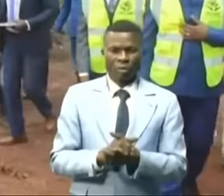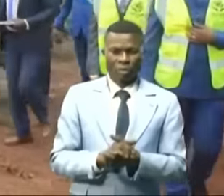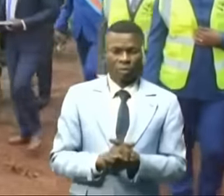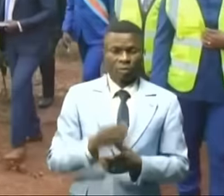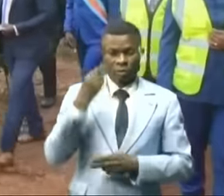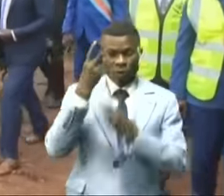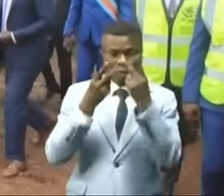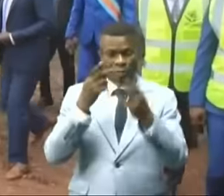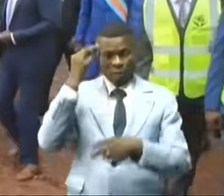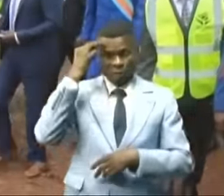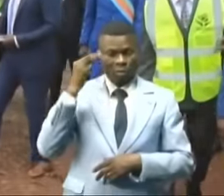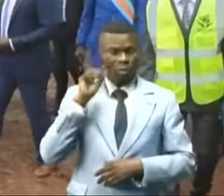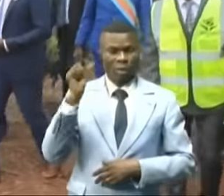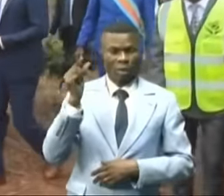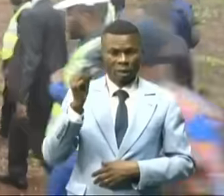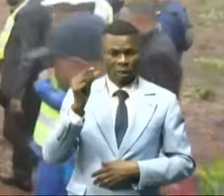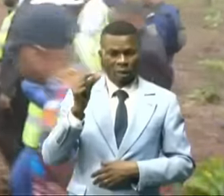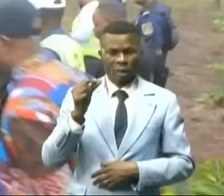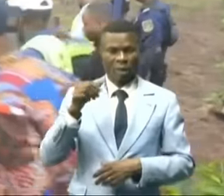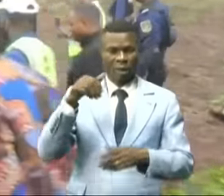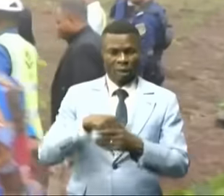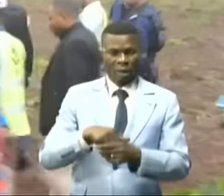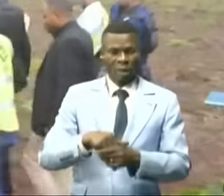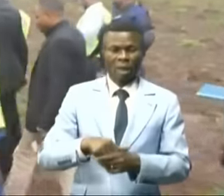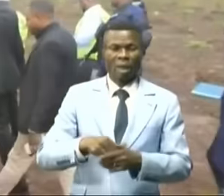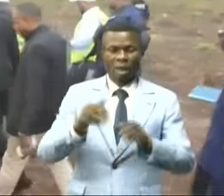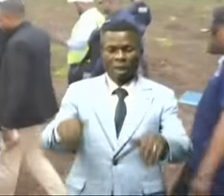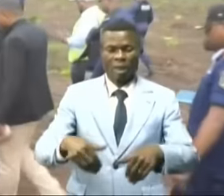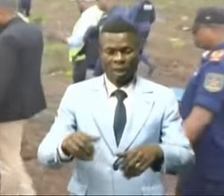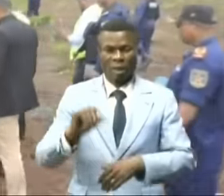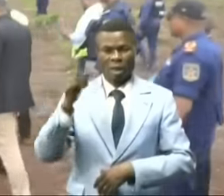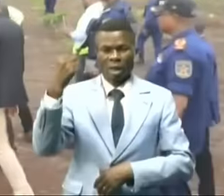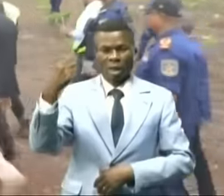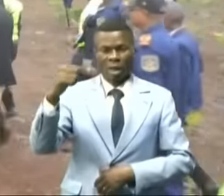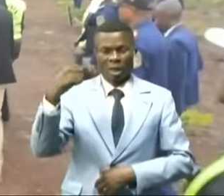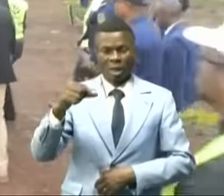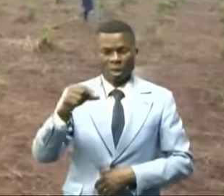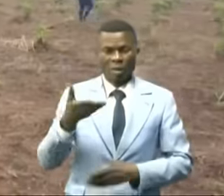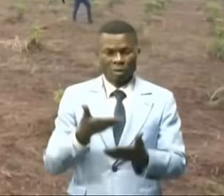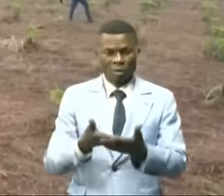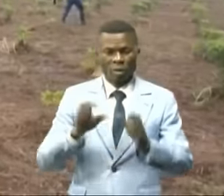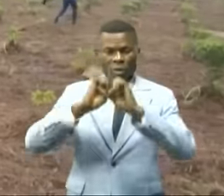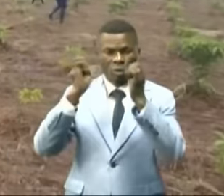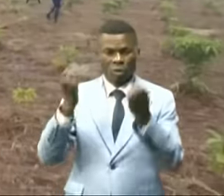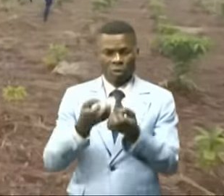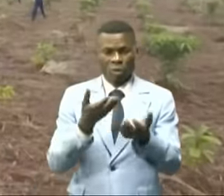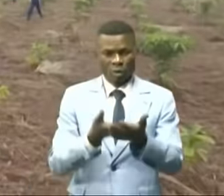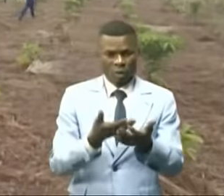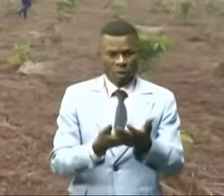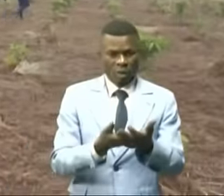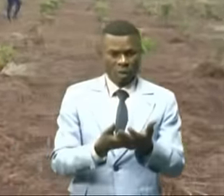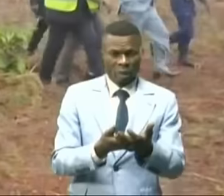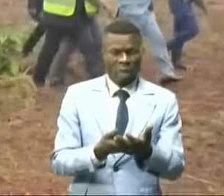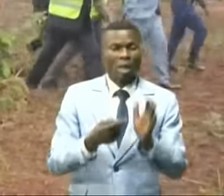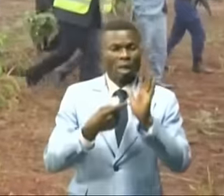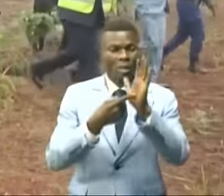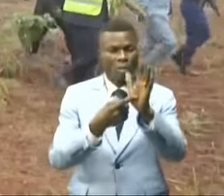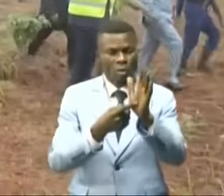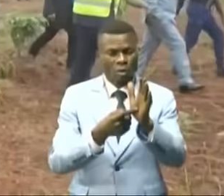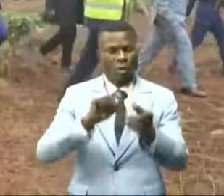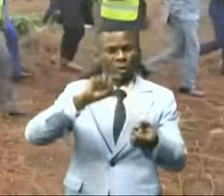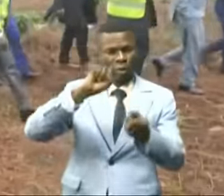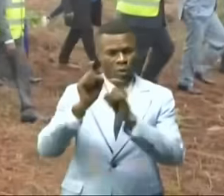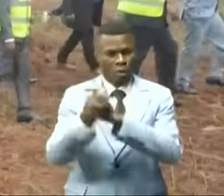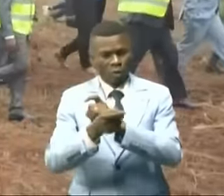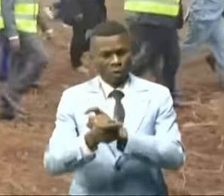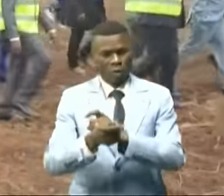visite du ministre des Mines dans les plantations de café de Uele Coffee Mine, de Uele Coffee Farm, exprime mieux la transformation de